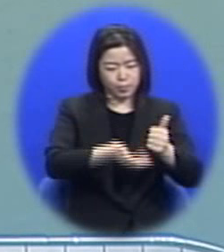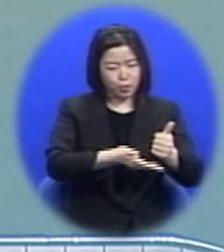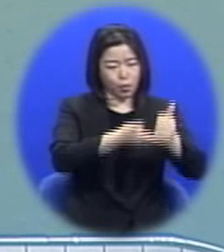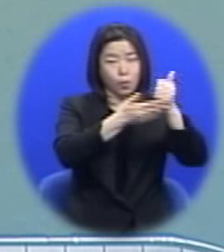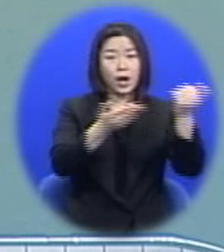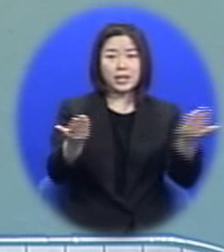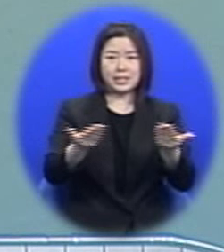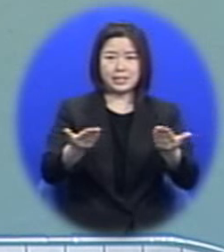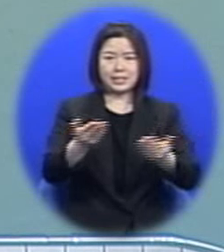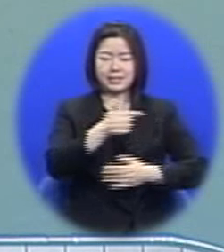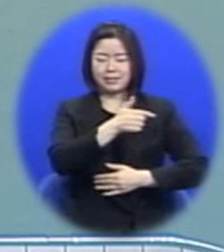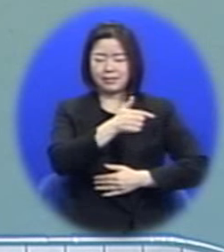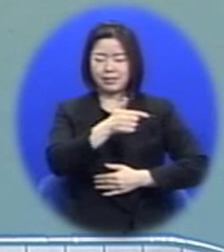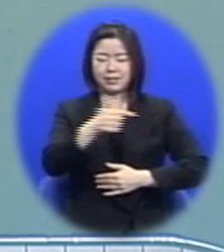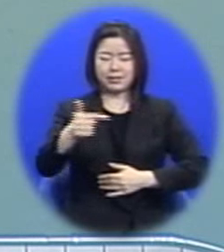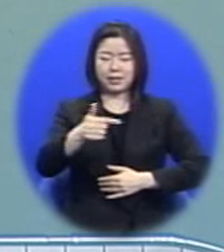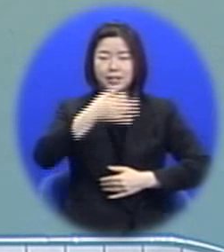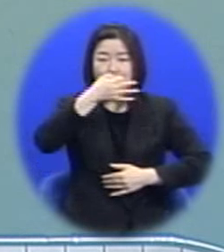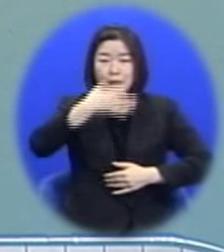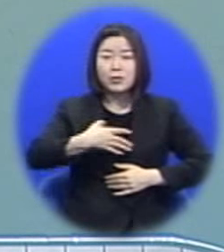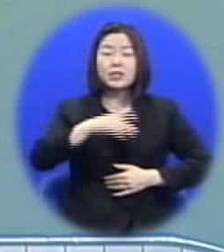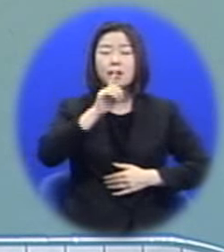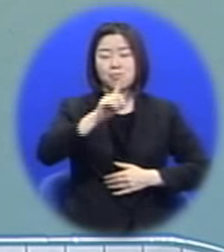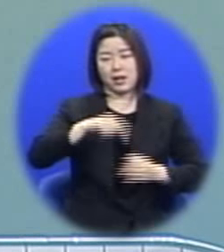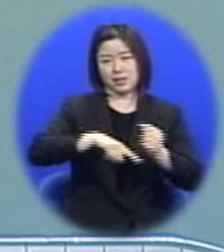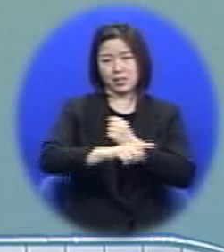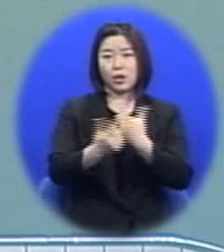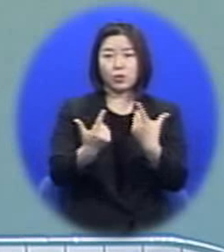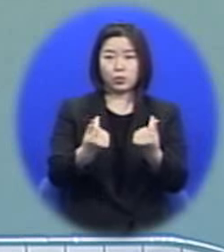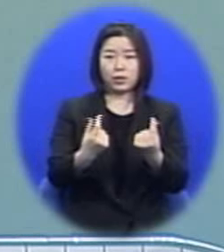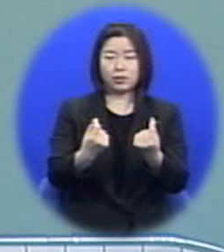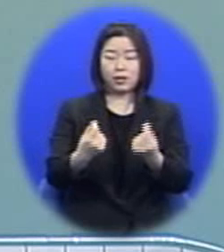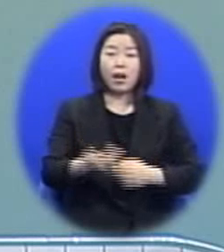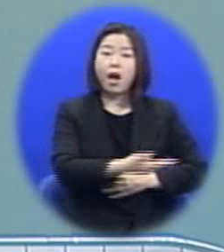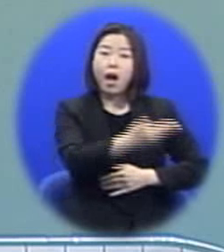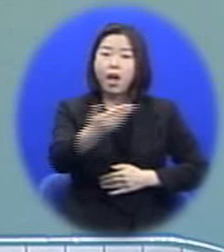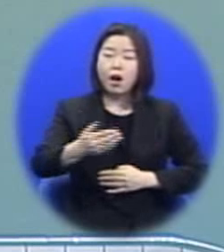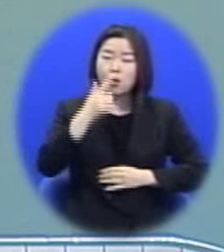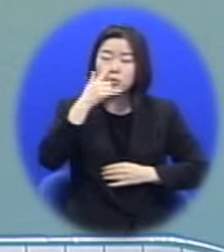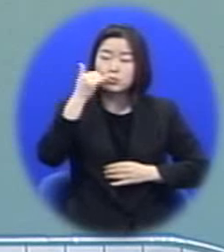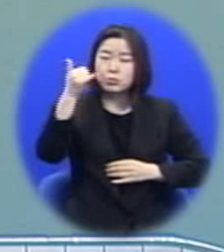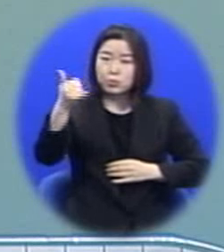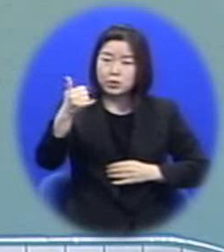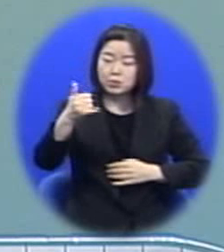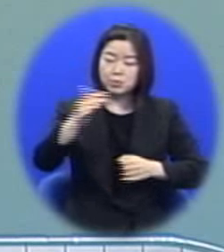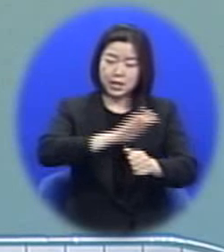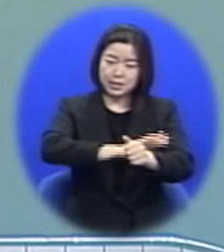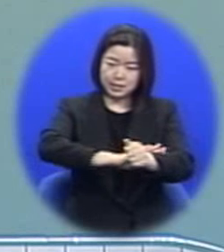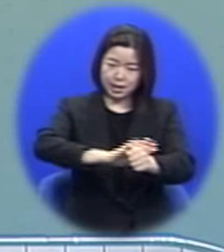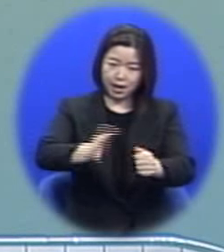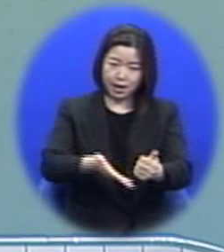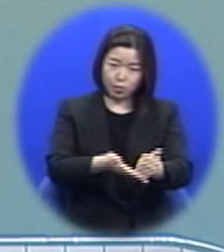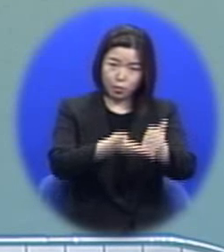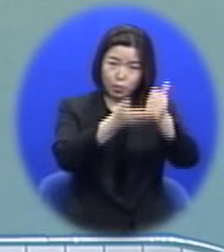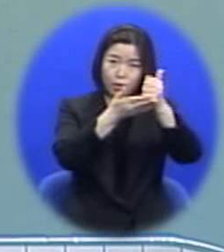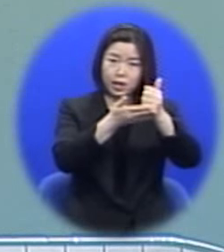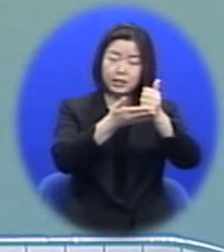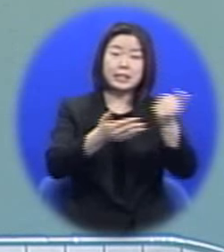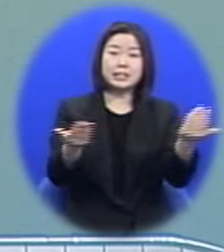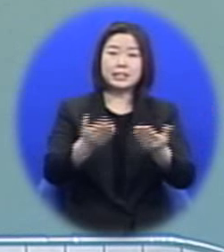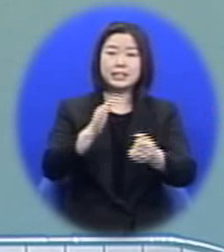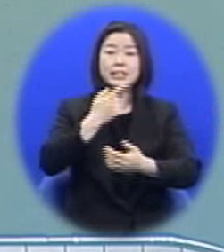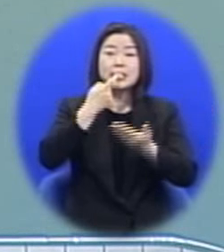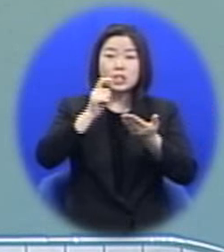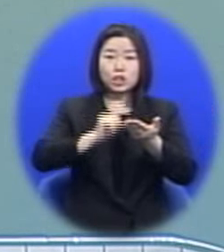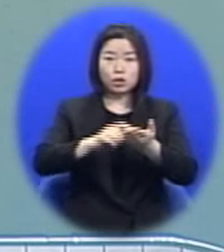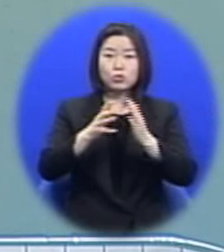것입니다. 여러분 중에 부모님을 공경하는 것이 아주 쉽고 자연스럽게 잘 되시는 분들은